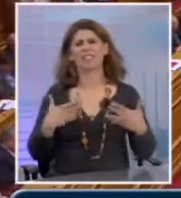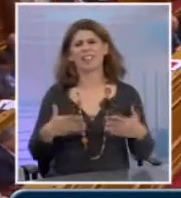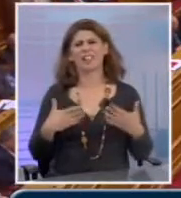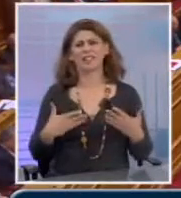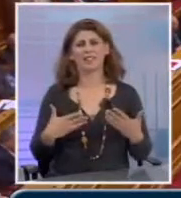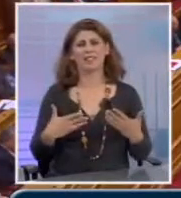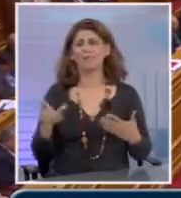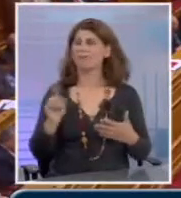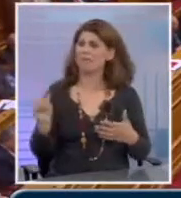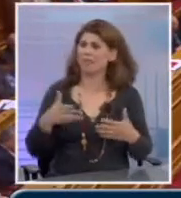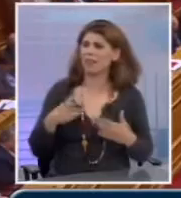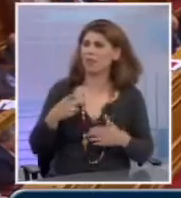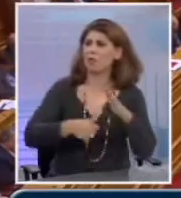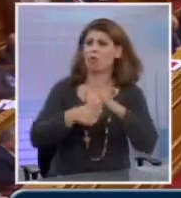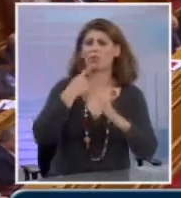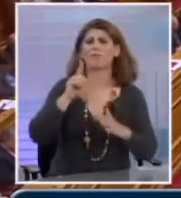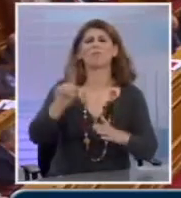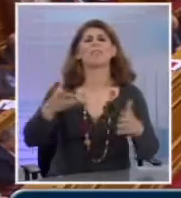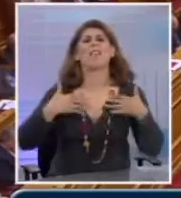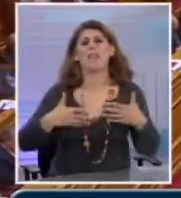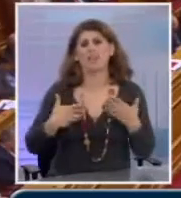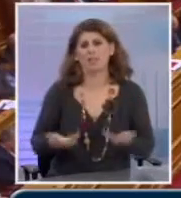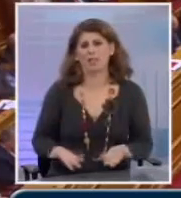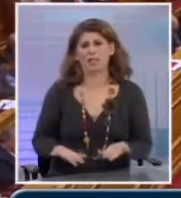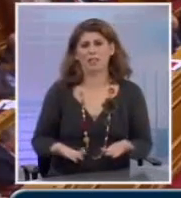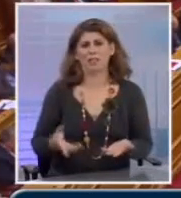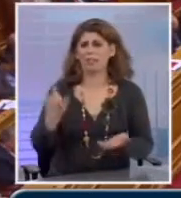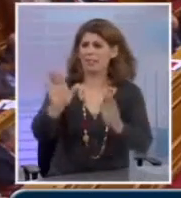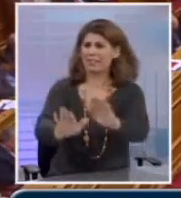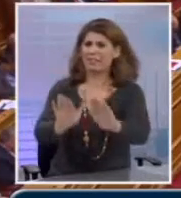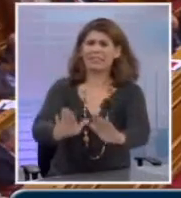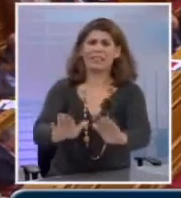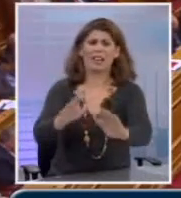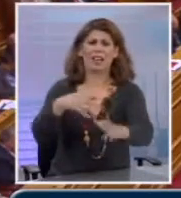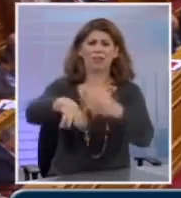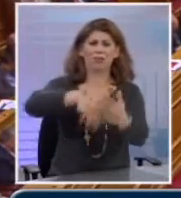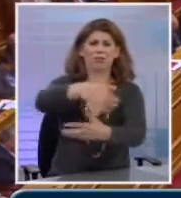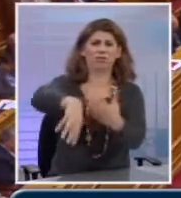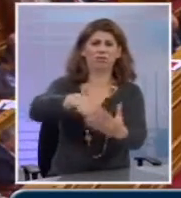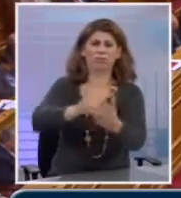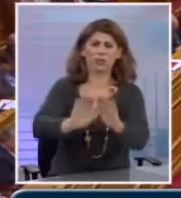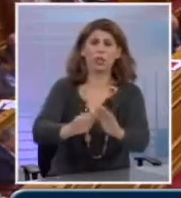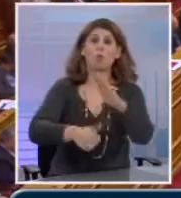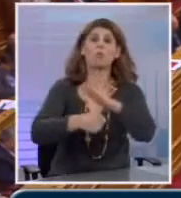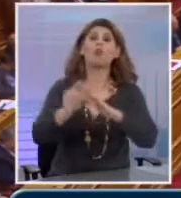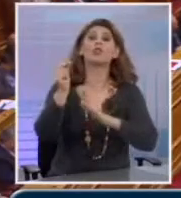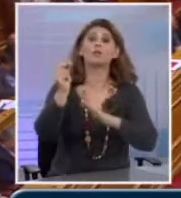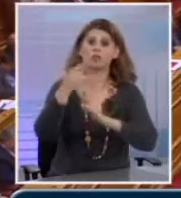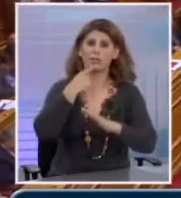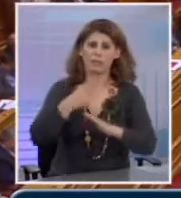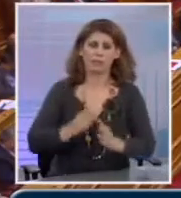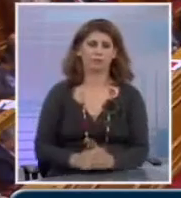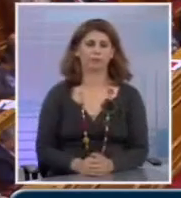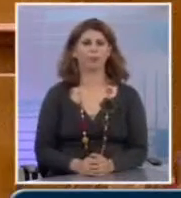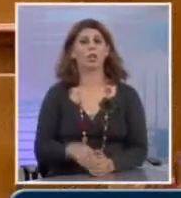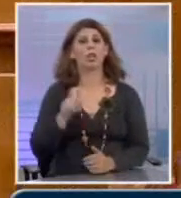Λέγοντας σταματήστε. Ότι Κυρίες και κύριοι συνάδελφοι, τελειώνω λέγοντας ότι